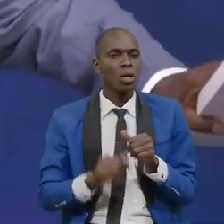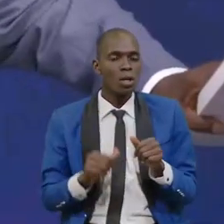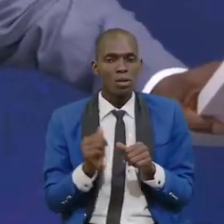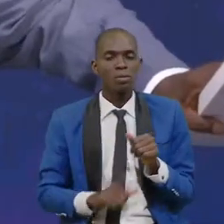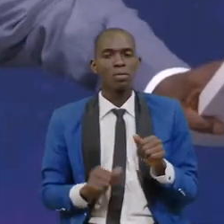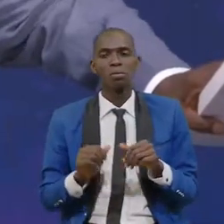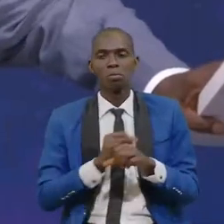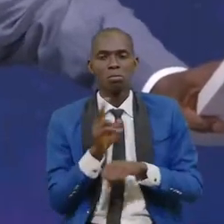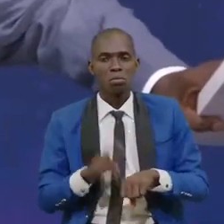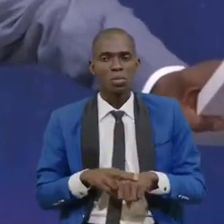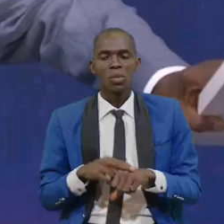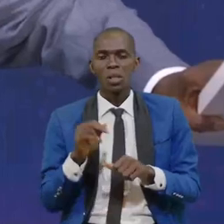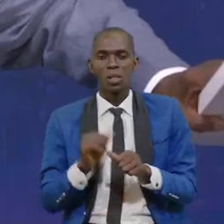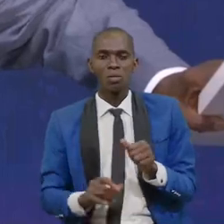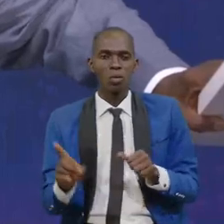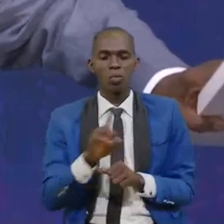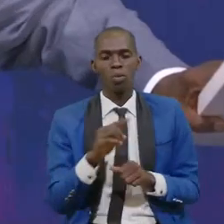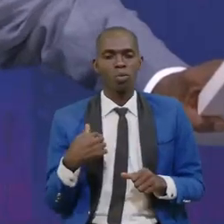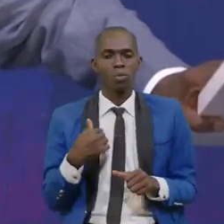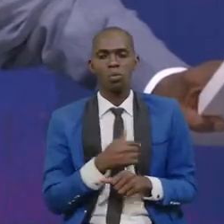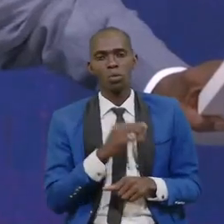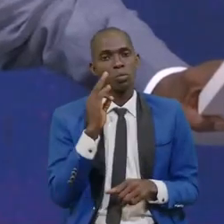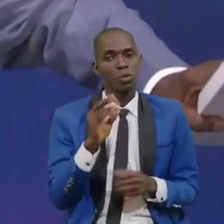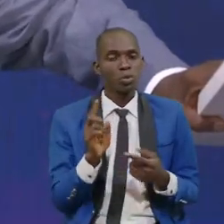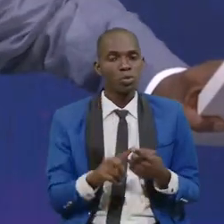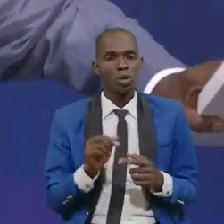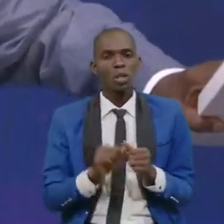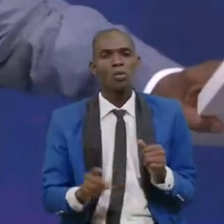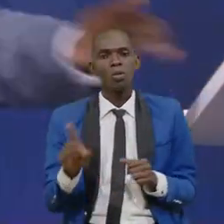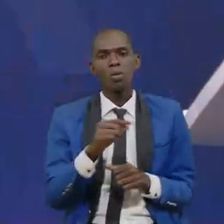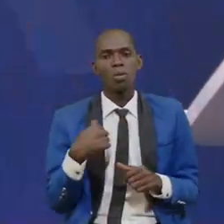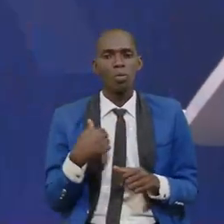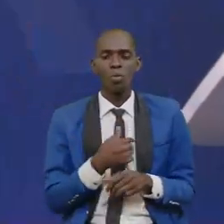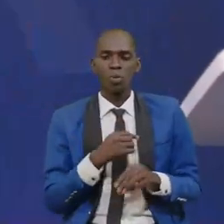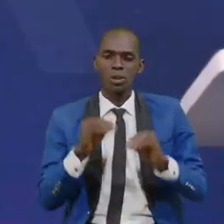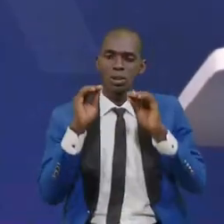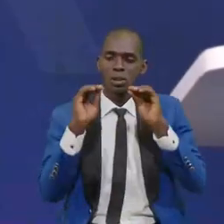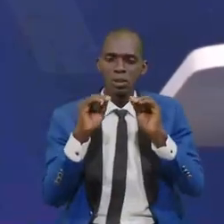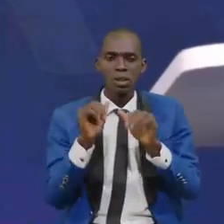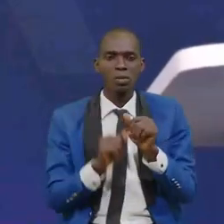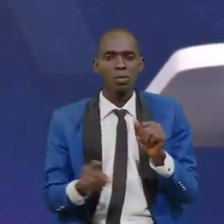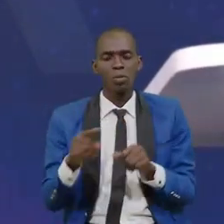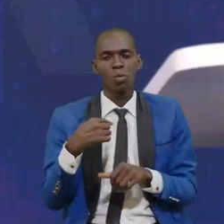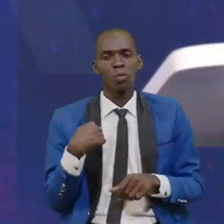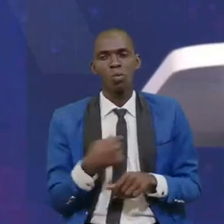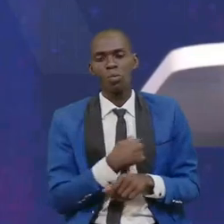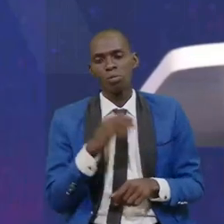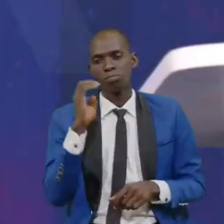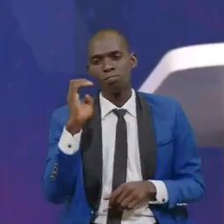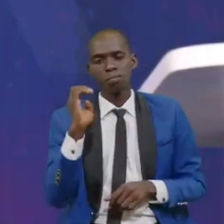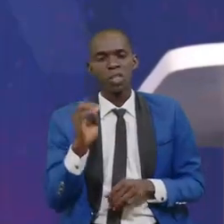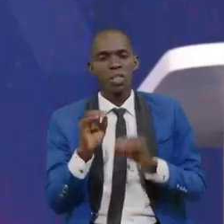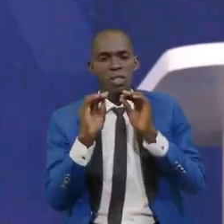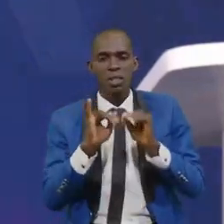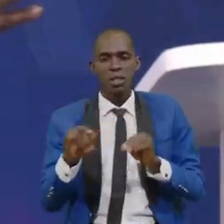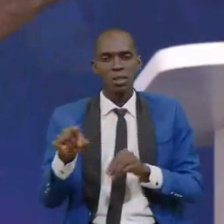création, ceux à qui nous prêchons, chacun à qui nous prêchons l'évangile, chacun à que